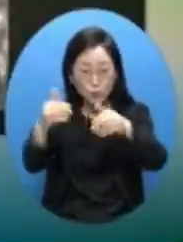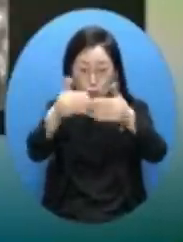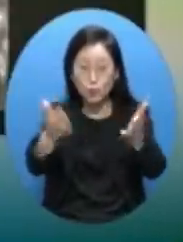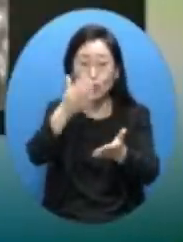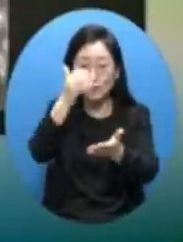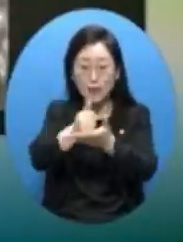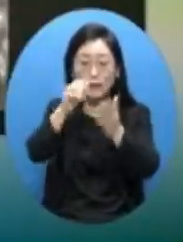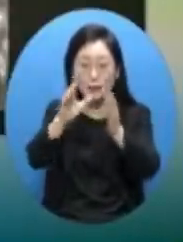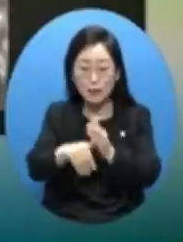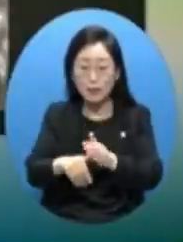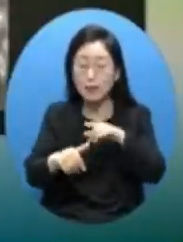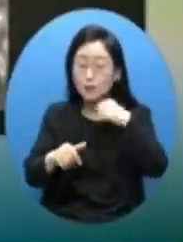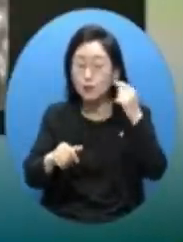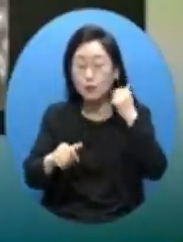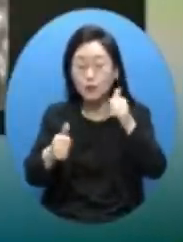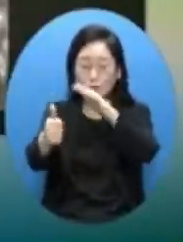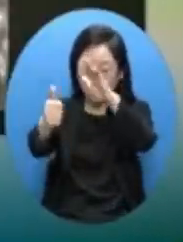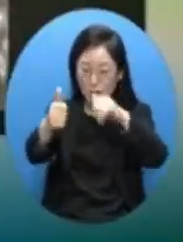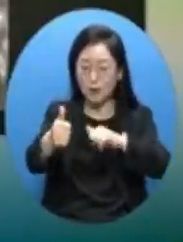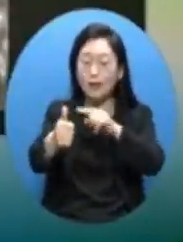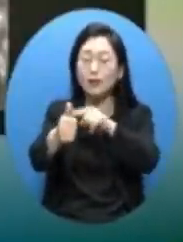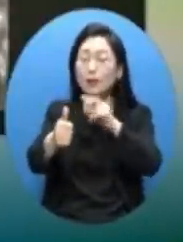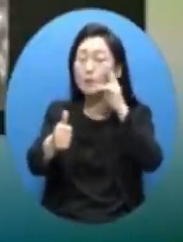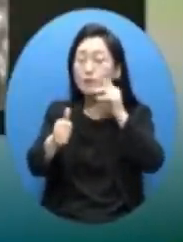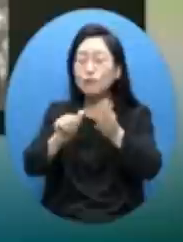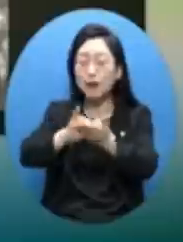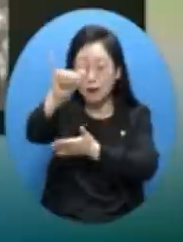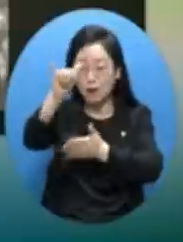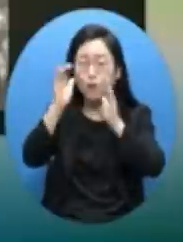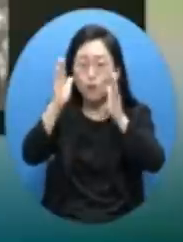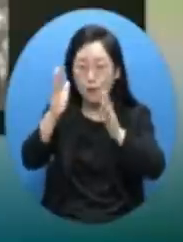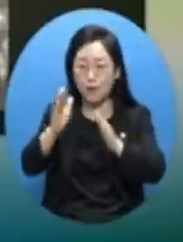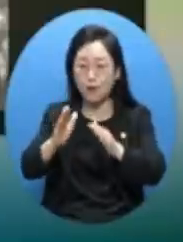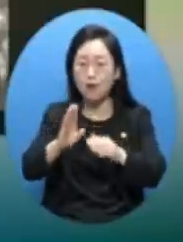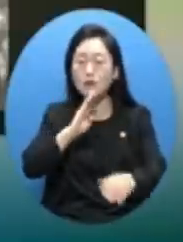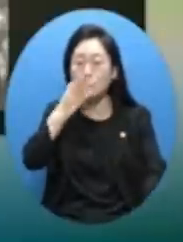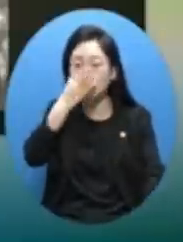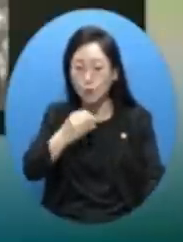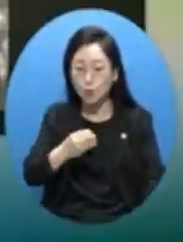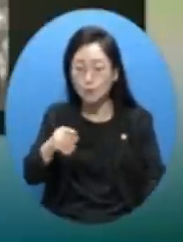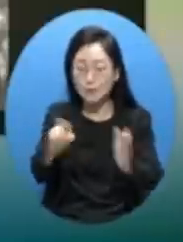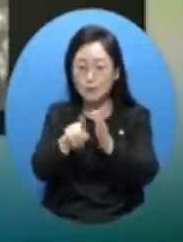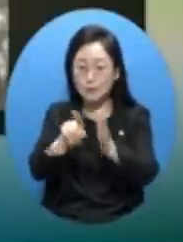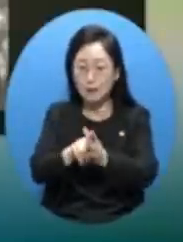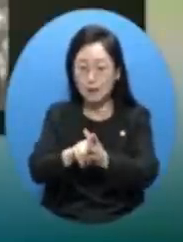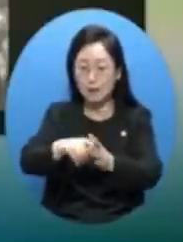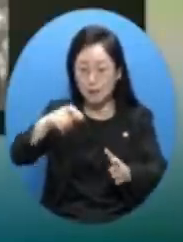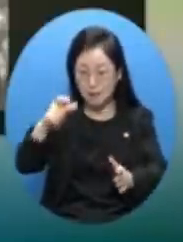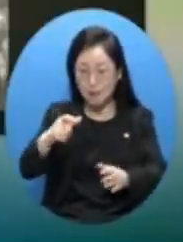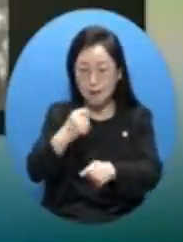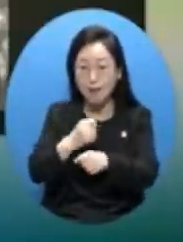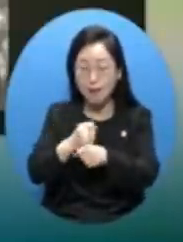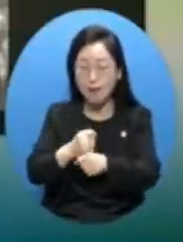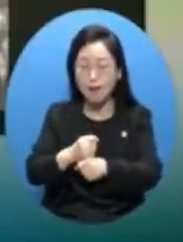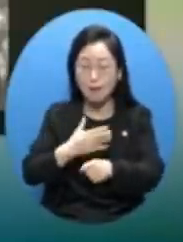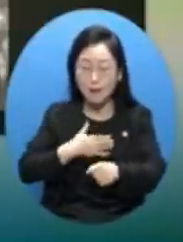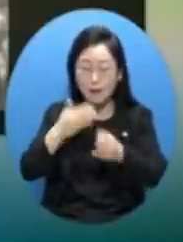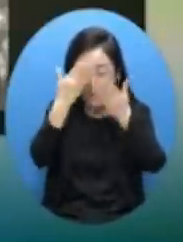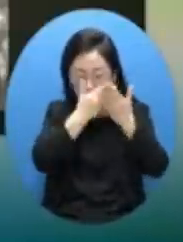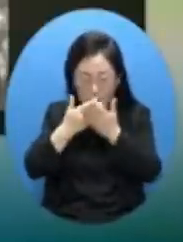부르시더니 너 미국 가서 공부하고 와서 순복음 신학 국권이 세우라고 저를 장학생으로 미국으로